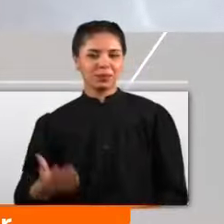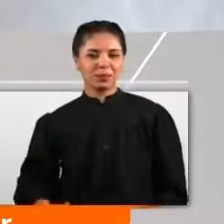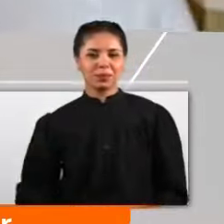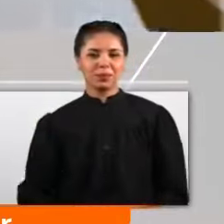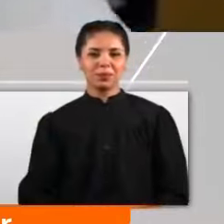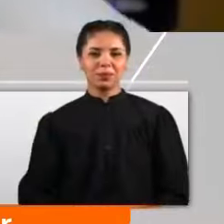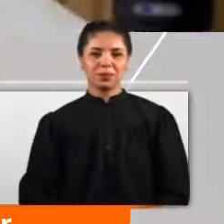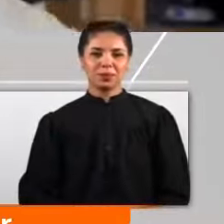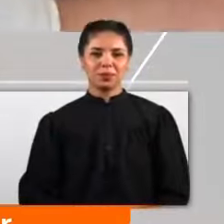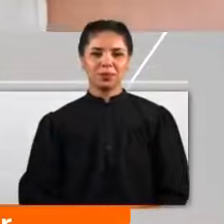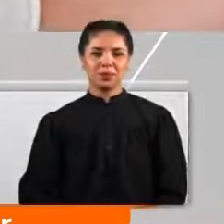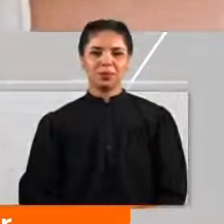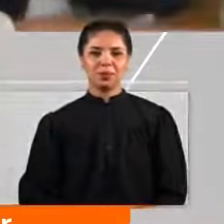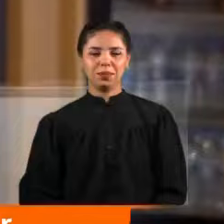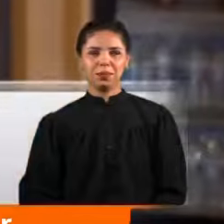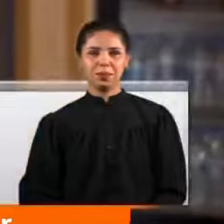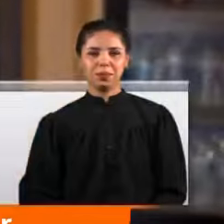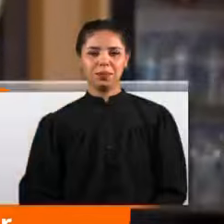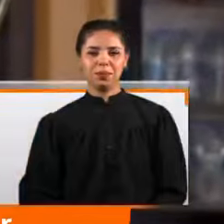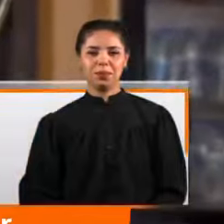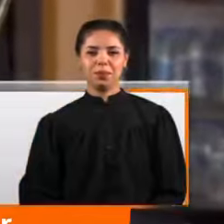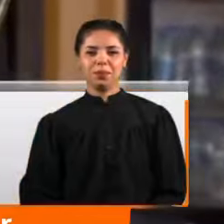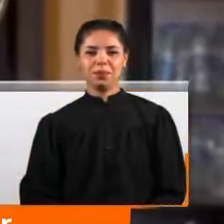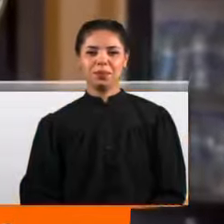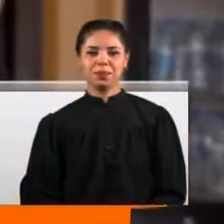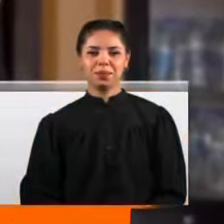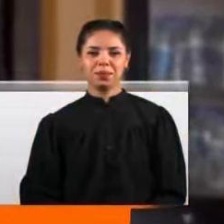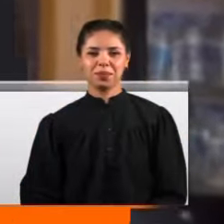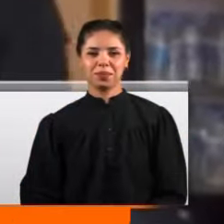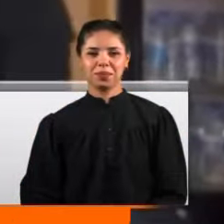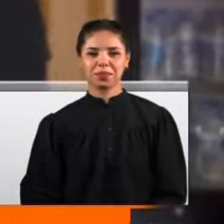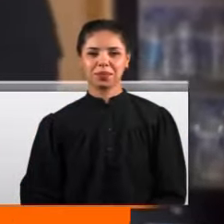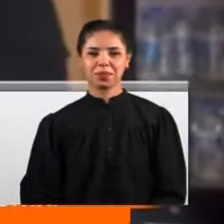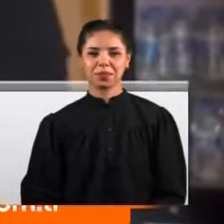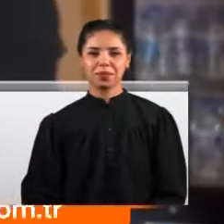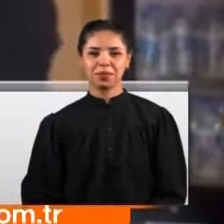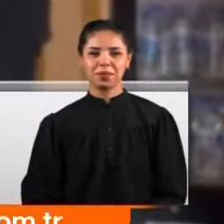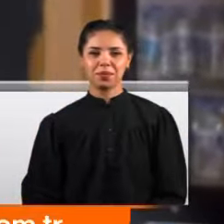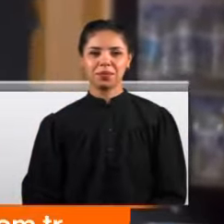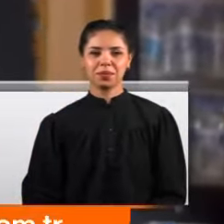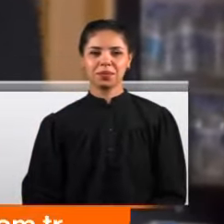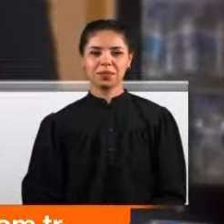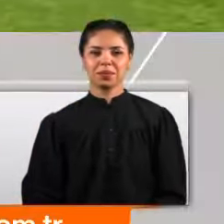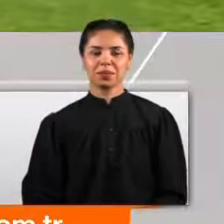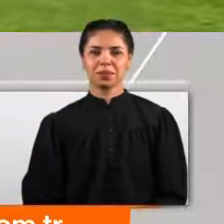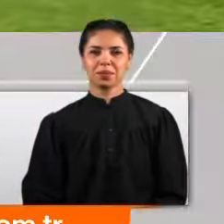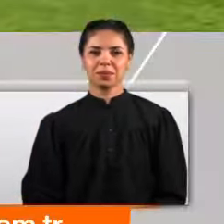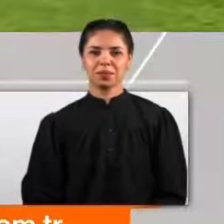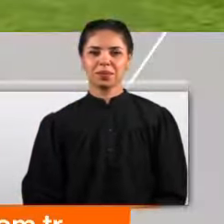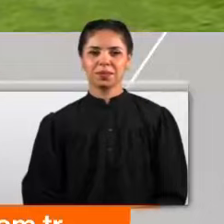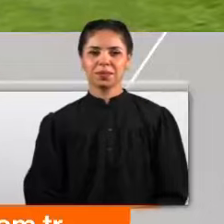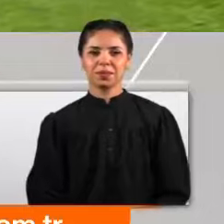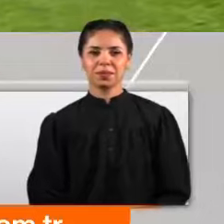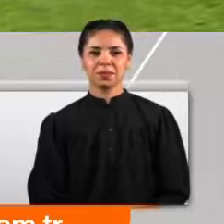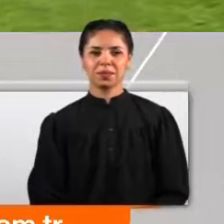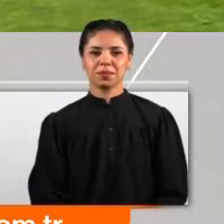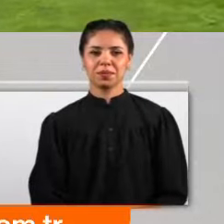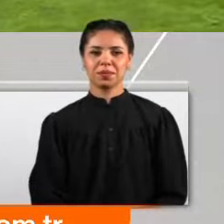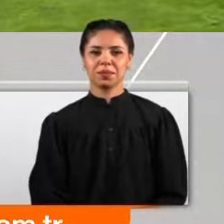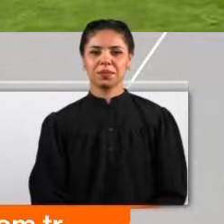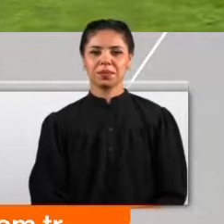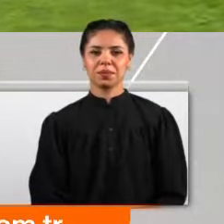diğer su böreklerimizle Almanya'ya gelecek olan bütün misafirlerimize hizmet vermeye hazırız. Biz de buna hazırlık yaptık.